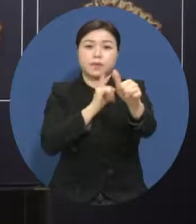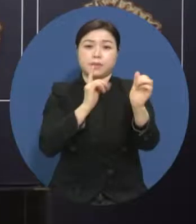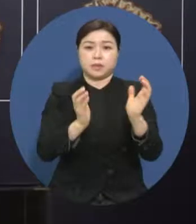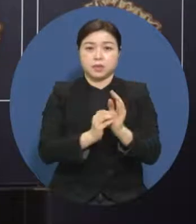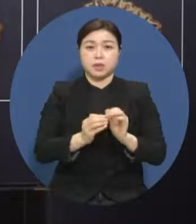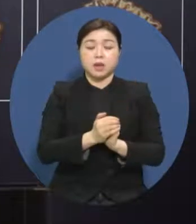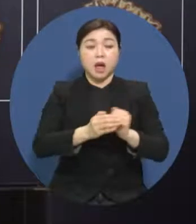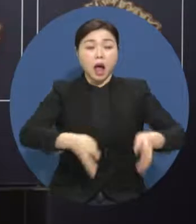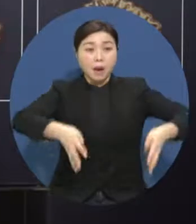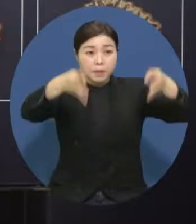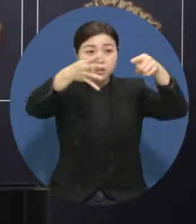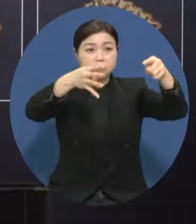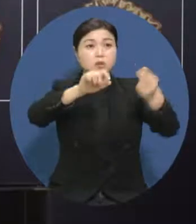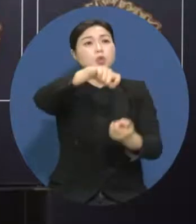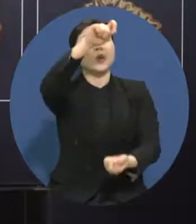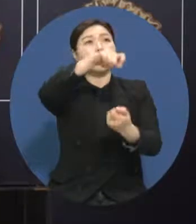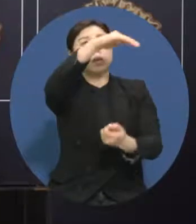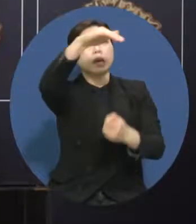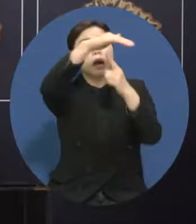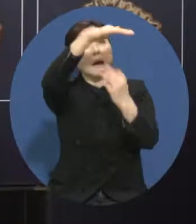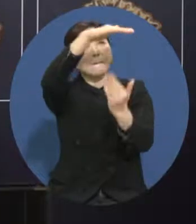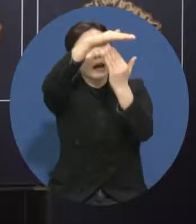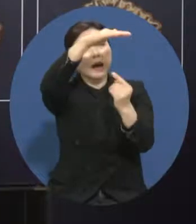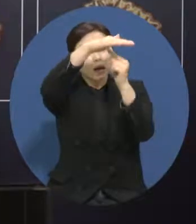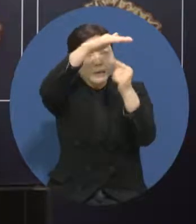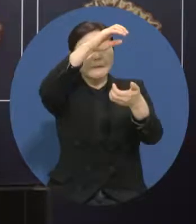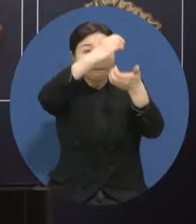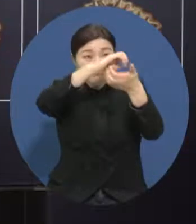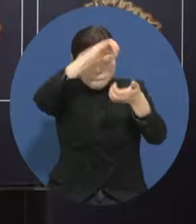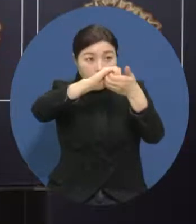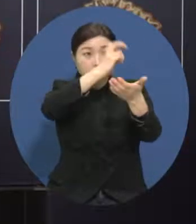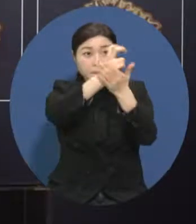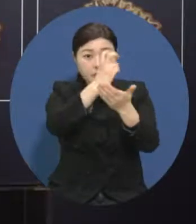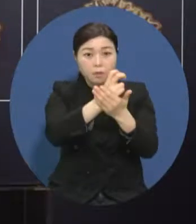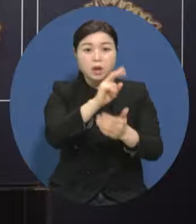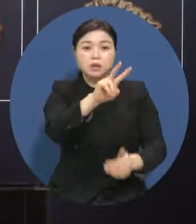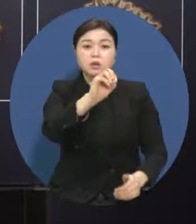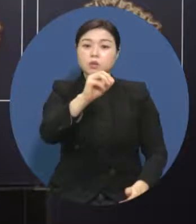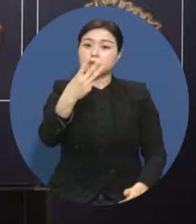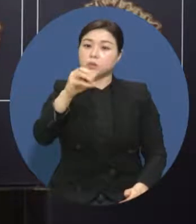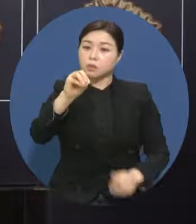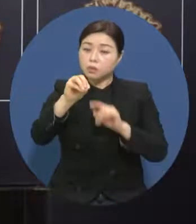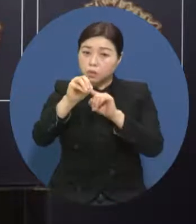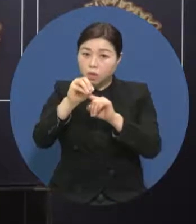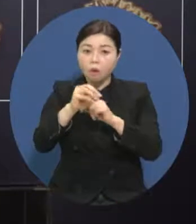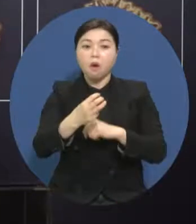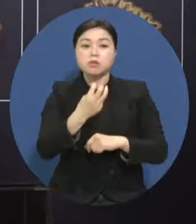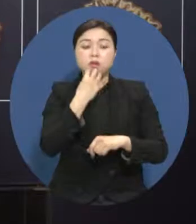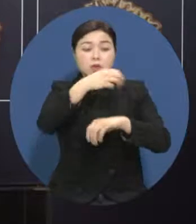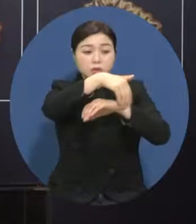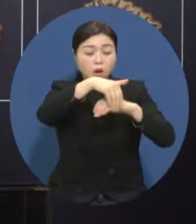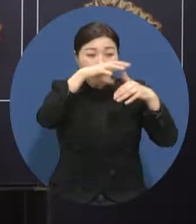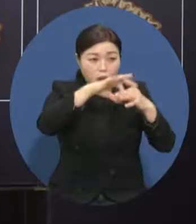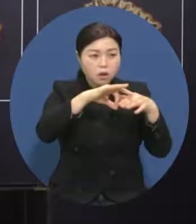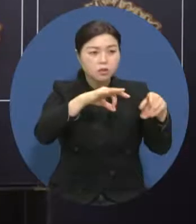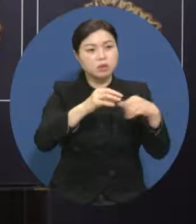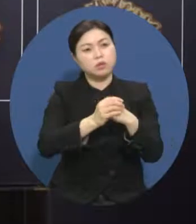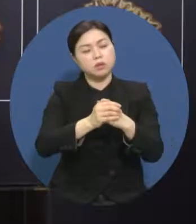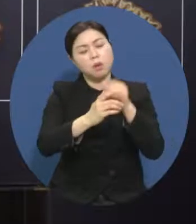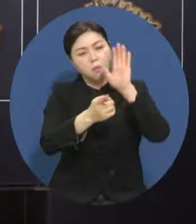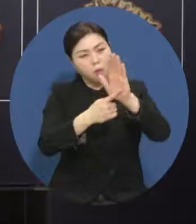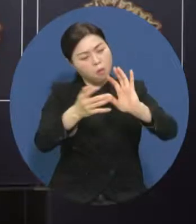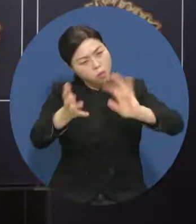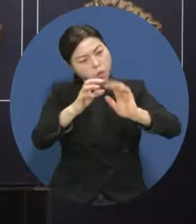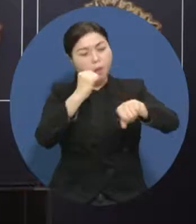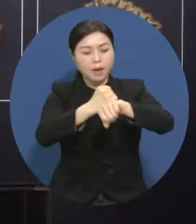특히 아파트 높이 규제 등이 담긴 2030 서울플랜에 대해서는 공론화 필요성을 제기했는데요.